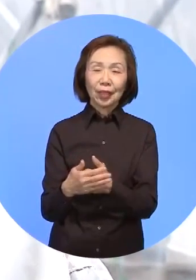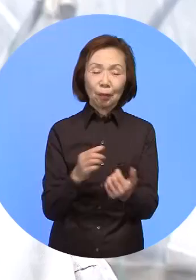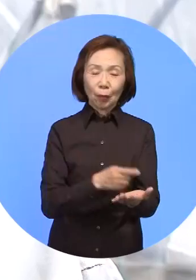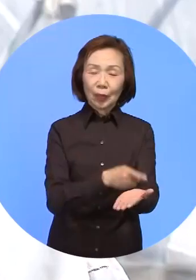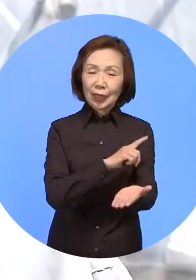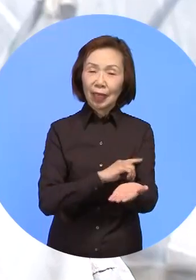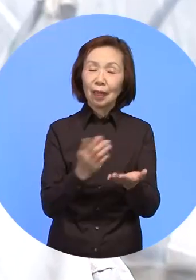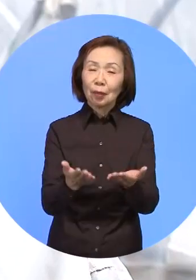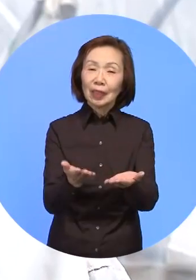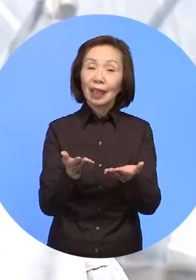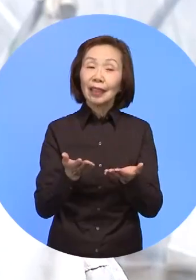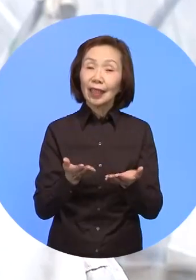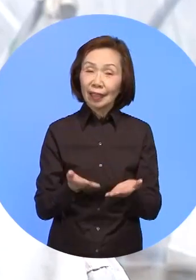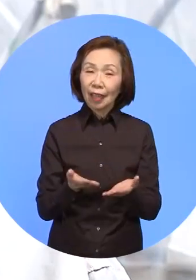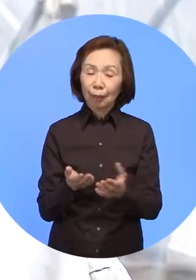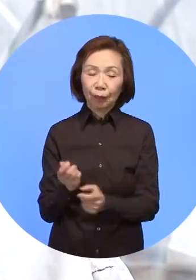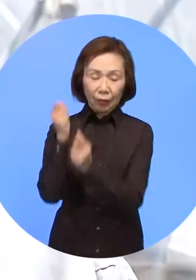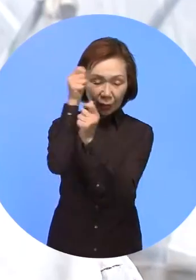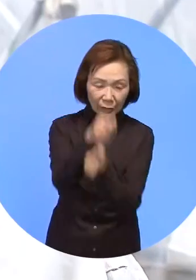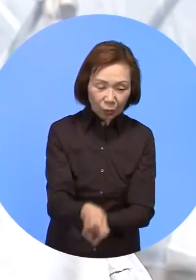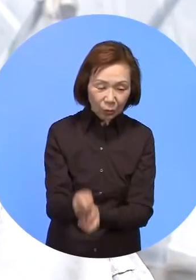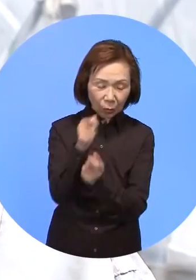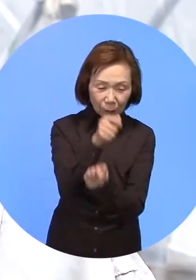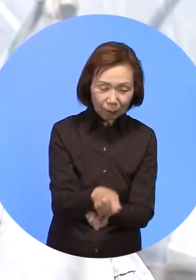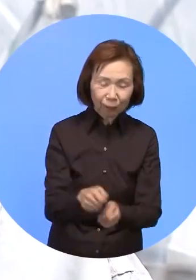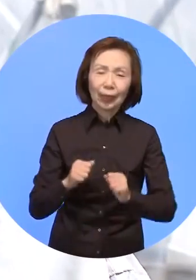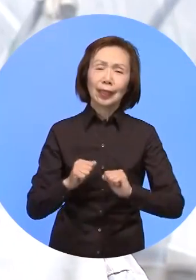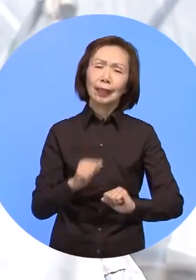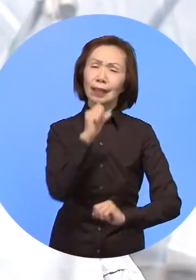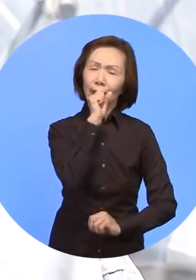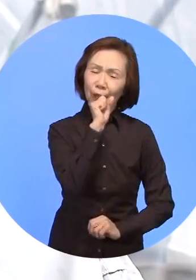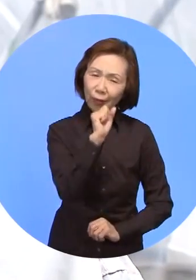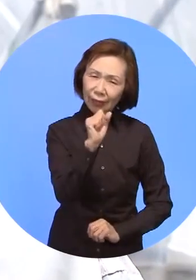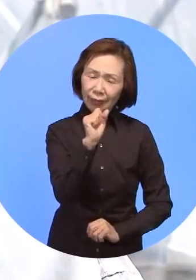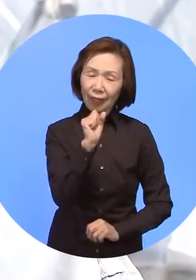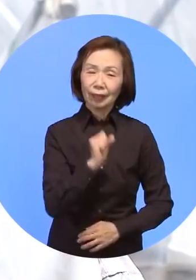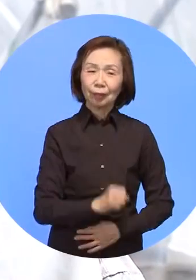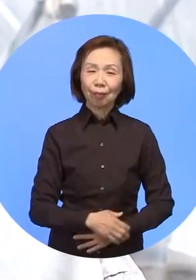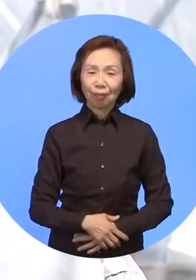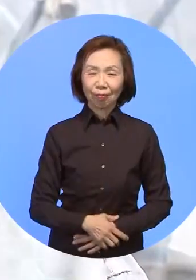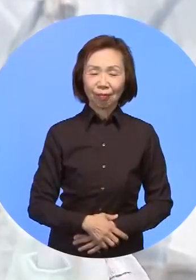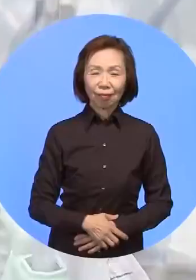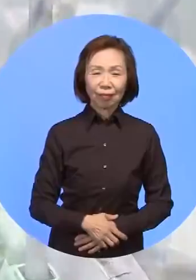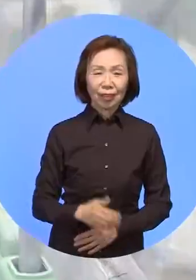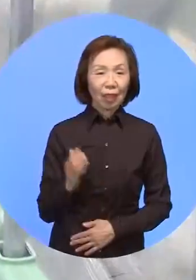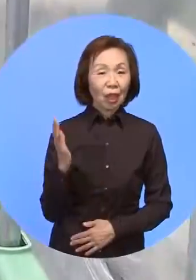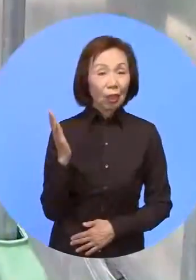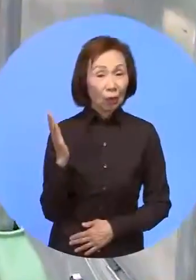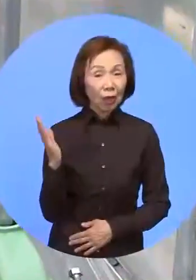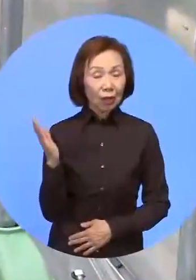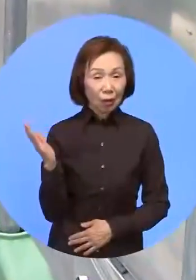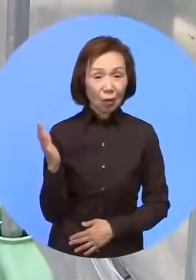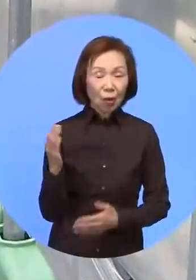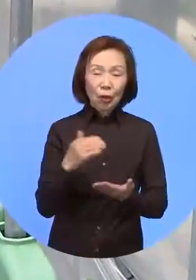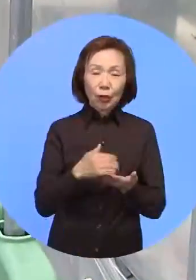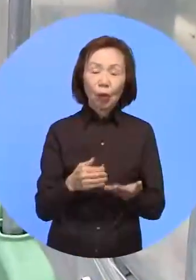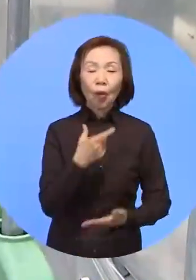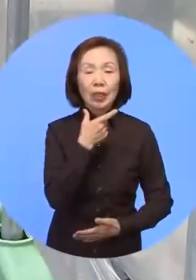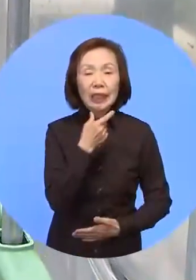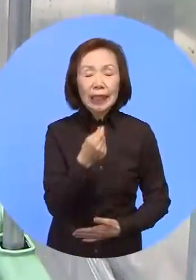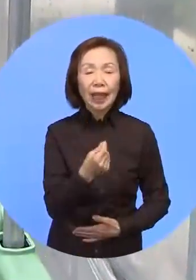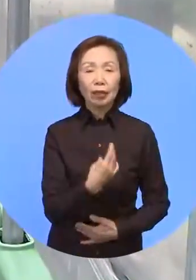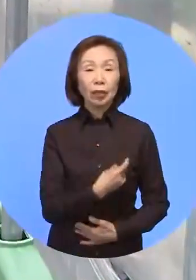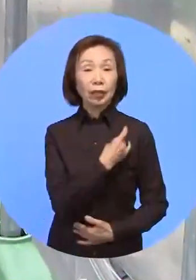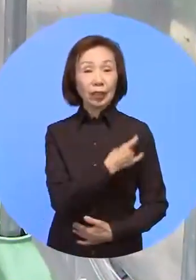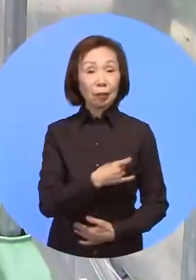でね、何か力をいただけて農業しててよかったなというのはねクワイからです、は い、スイタクワイを残